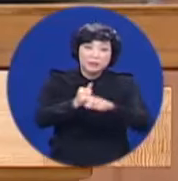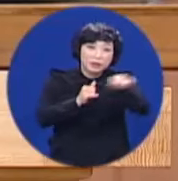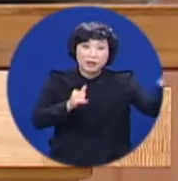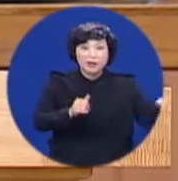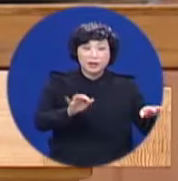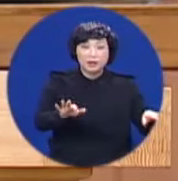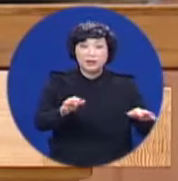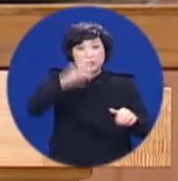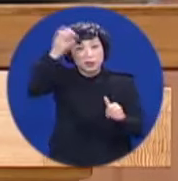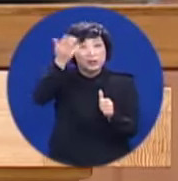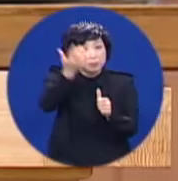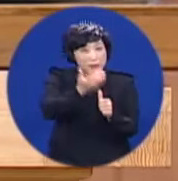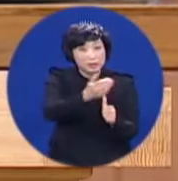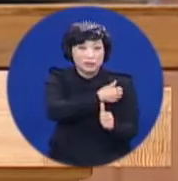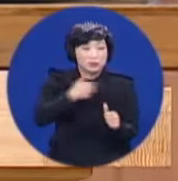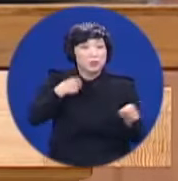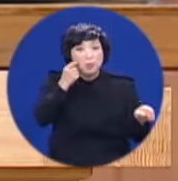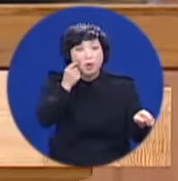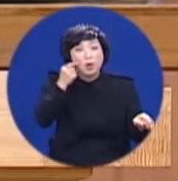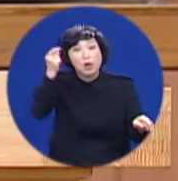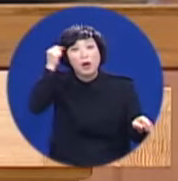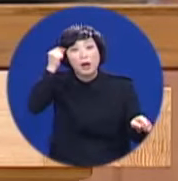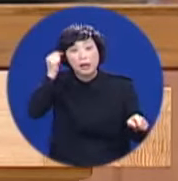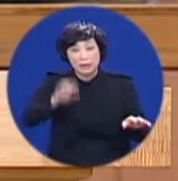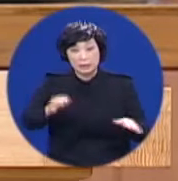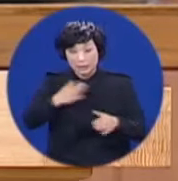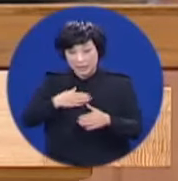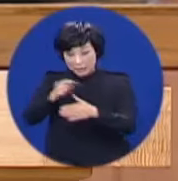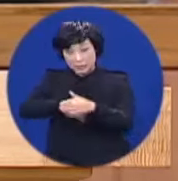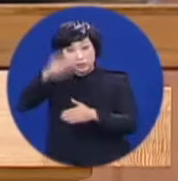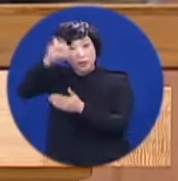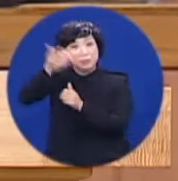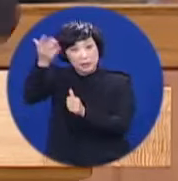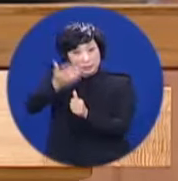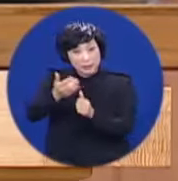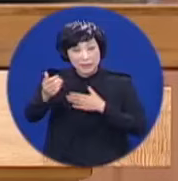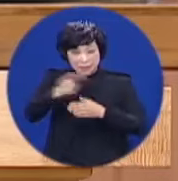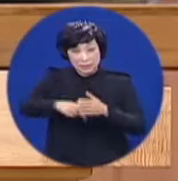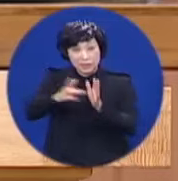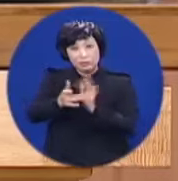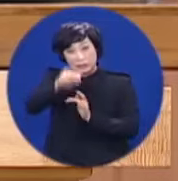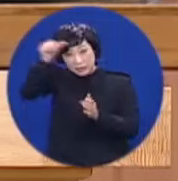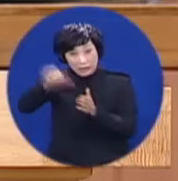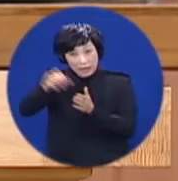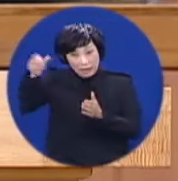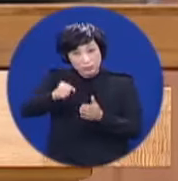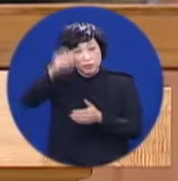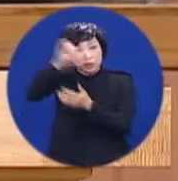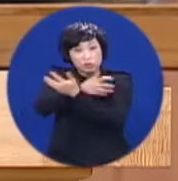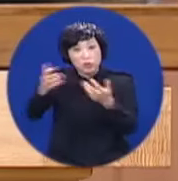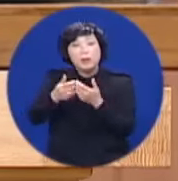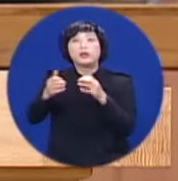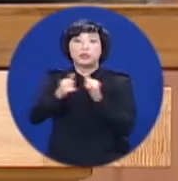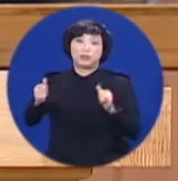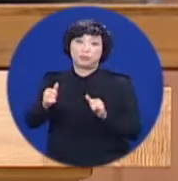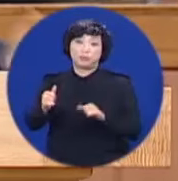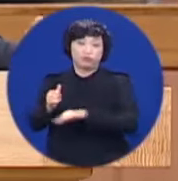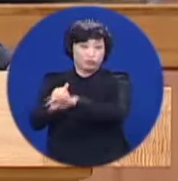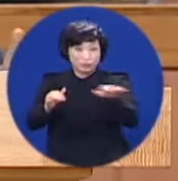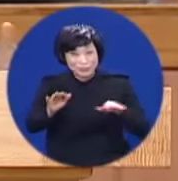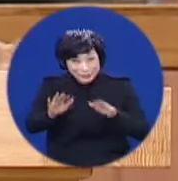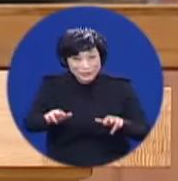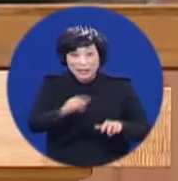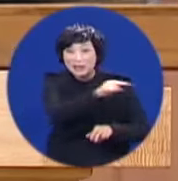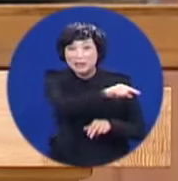못한다는 말은 내게 성령이 임하여 내 안에 예수의 생애를 가지고 성령이 충만한 사람이니 세상 사람이